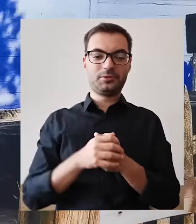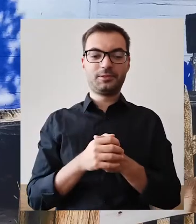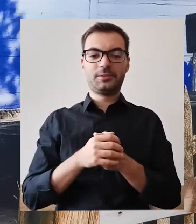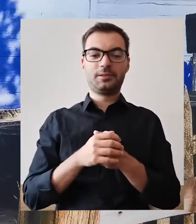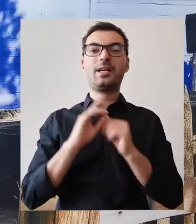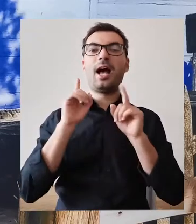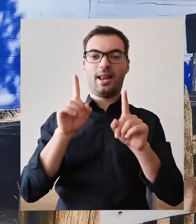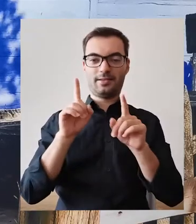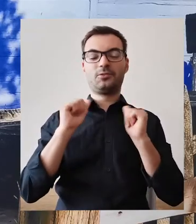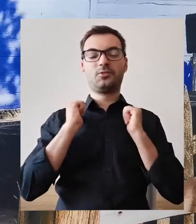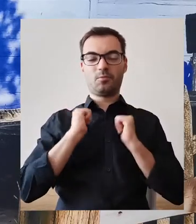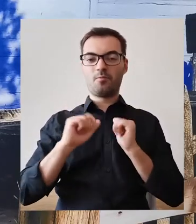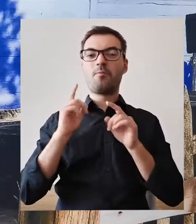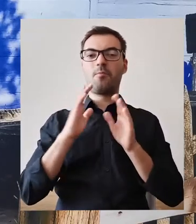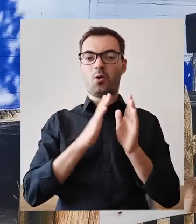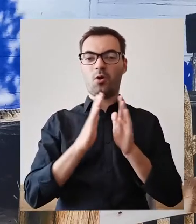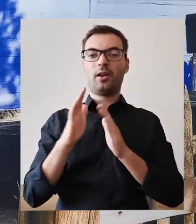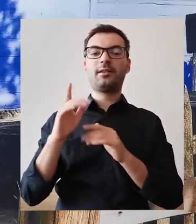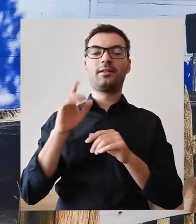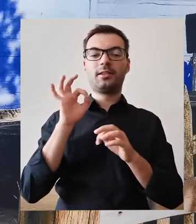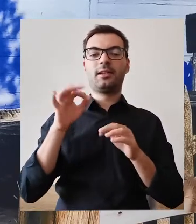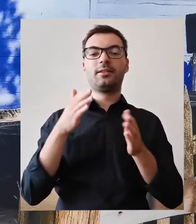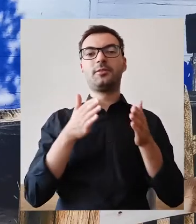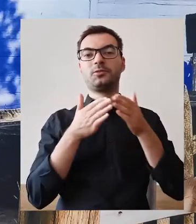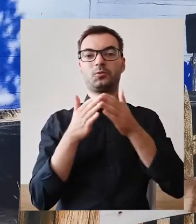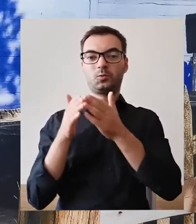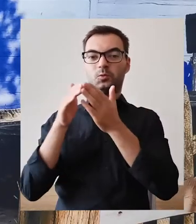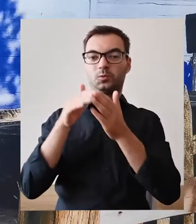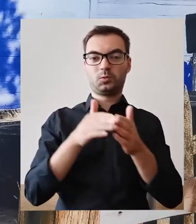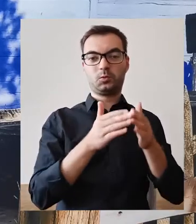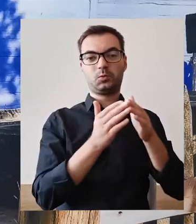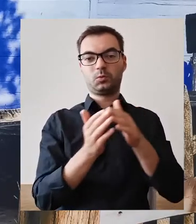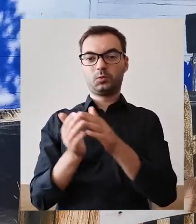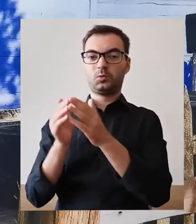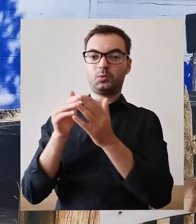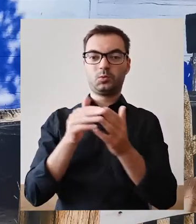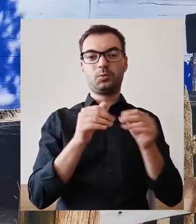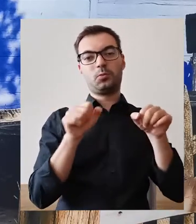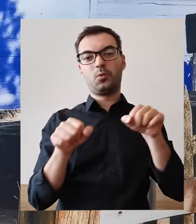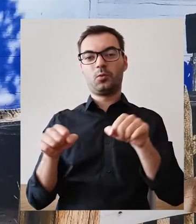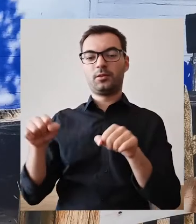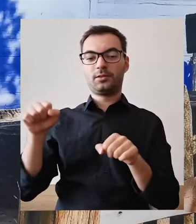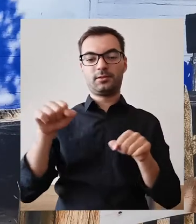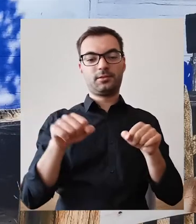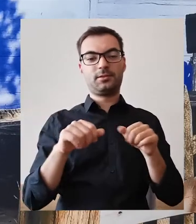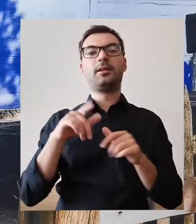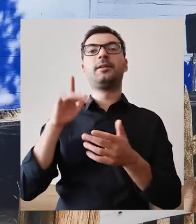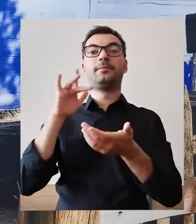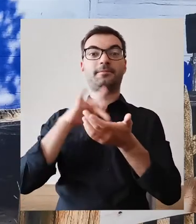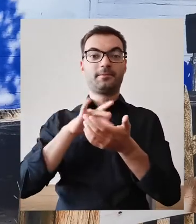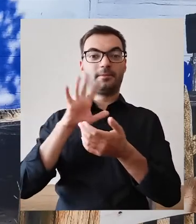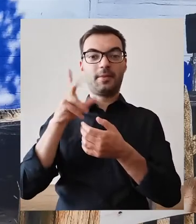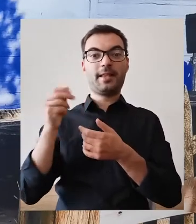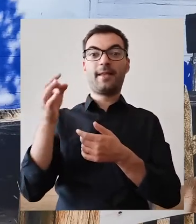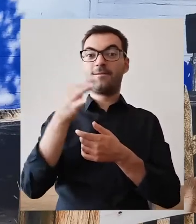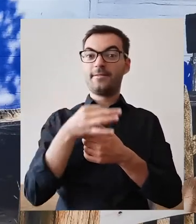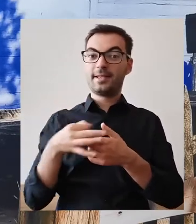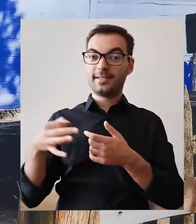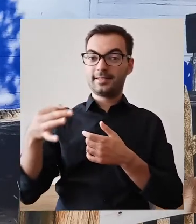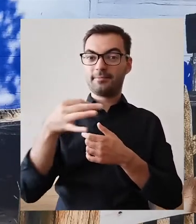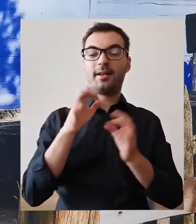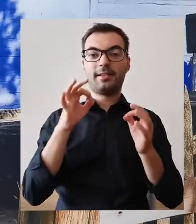nie uprzedzajmy faktów płyniemy sobie spokojnie piwnicą o piękna wyspa a teraz uwaga